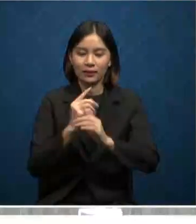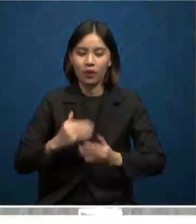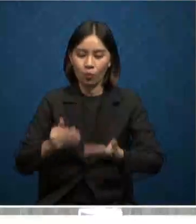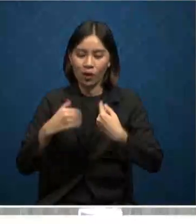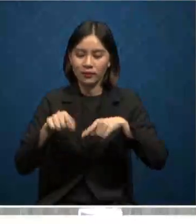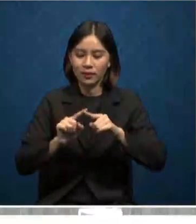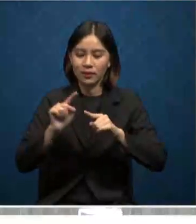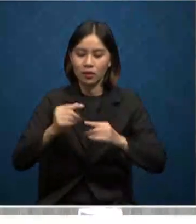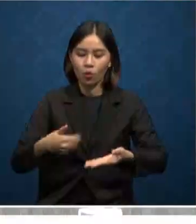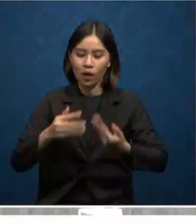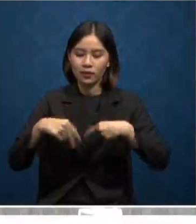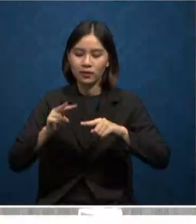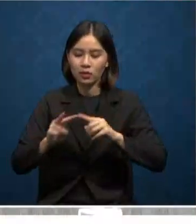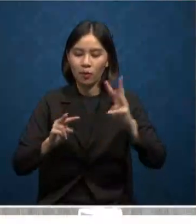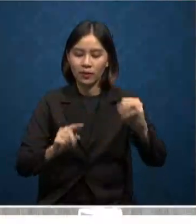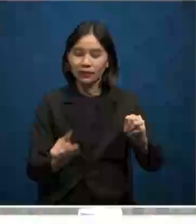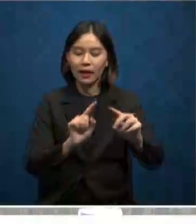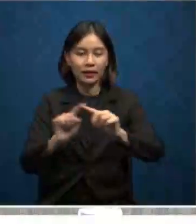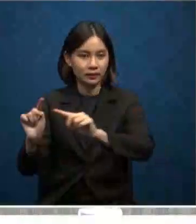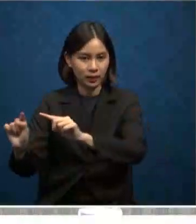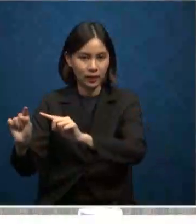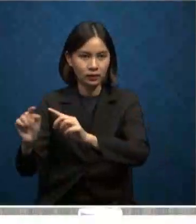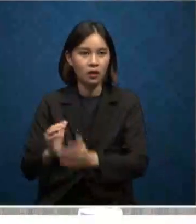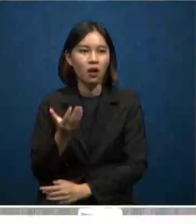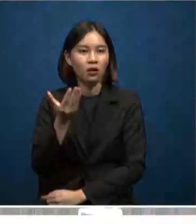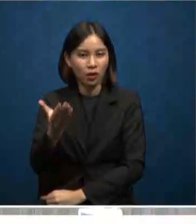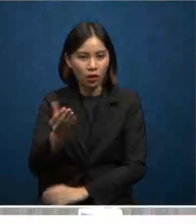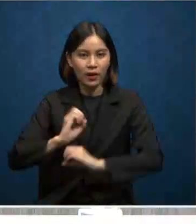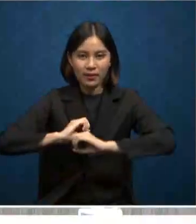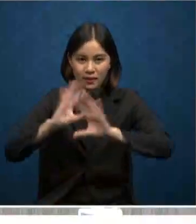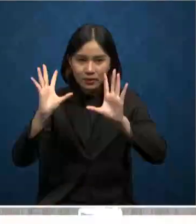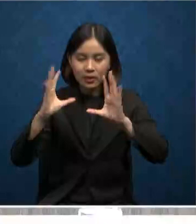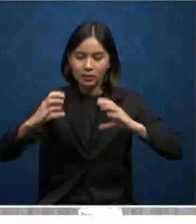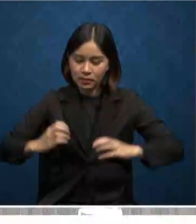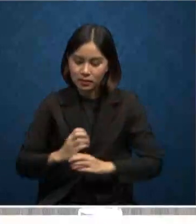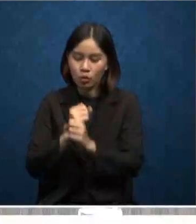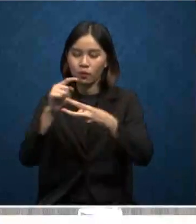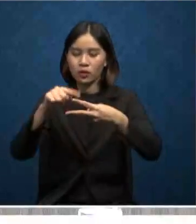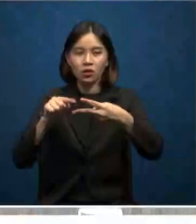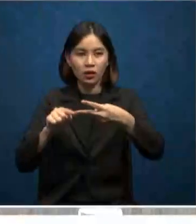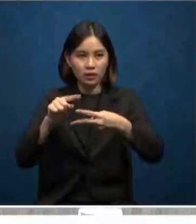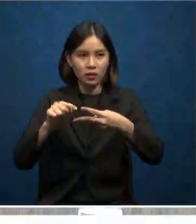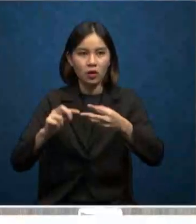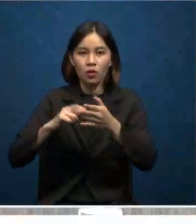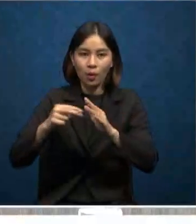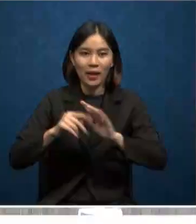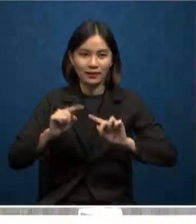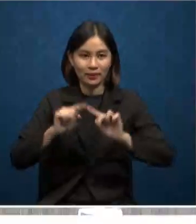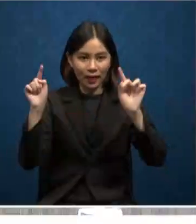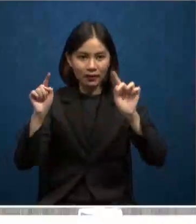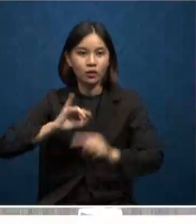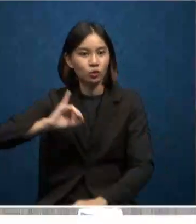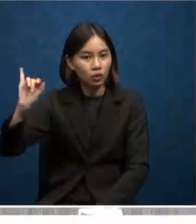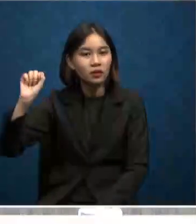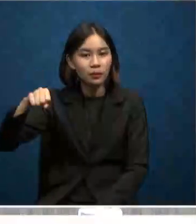รค2ของมาตราโน้นนี้นั้นขอความชัดเจนว่า2อันนี้คนละความหมายกันถูกต้อง